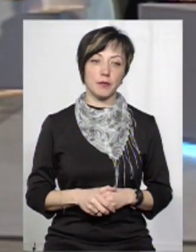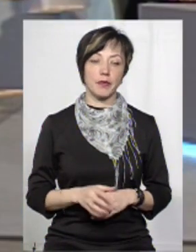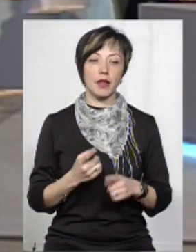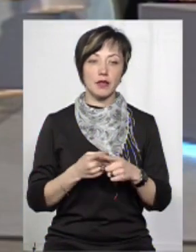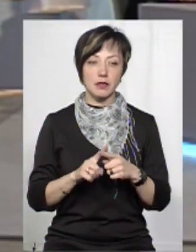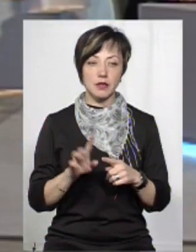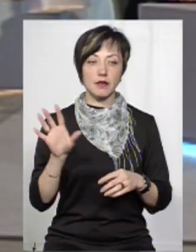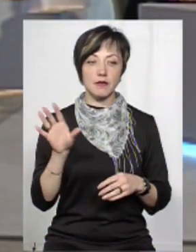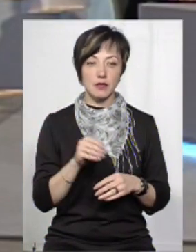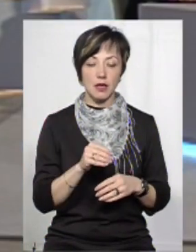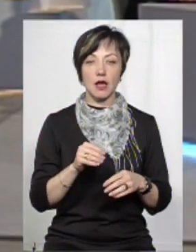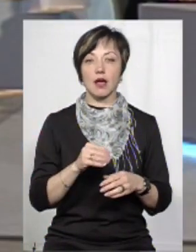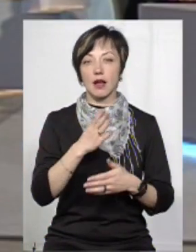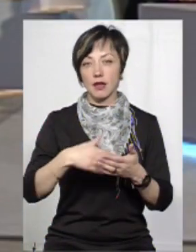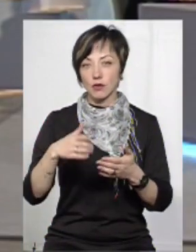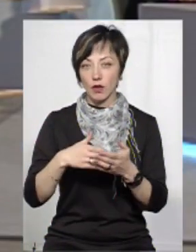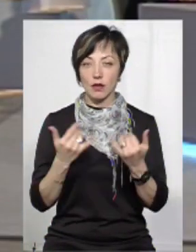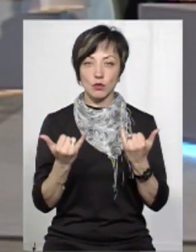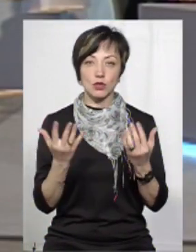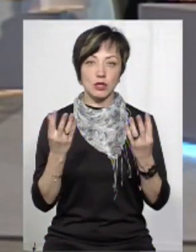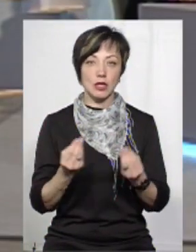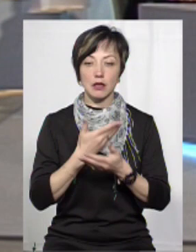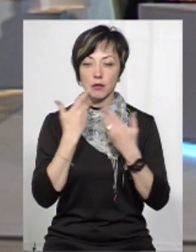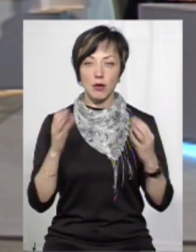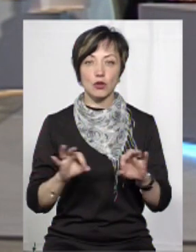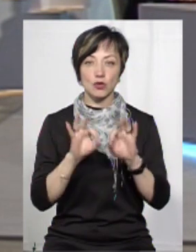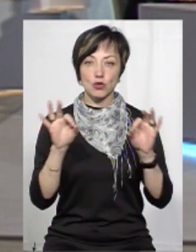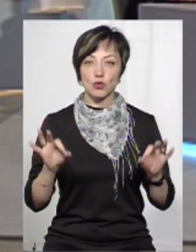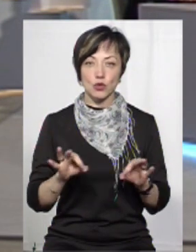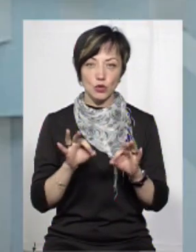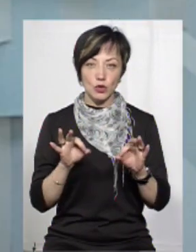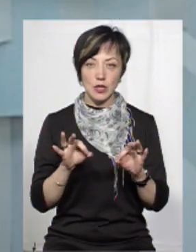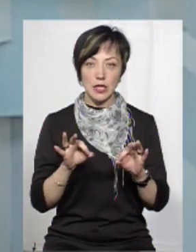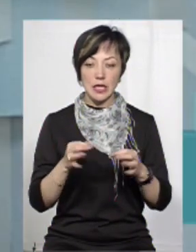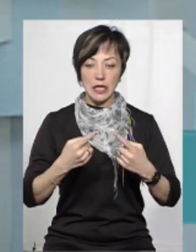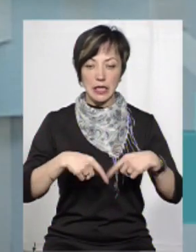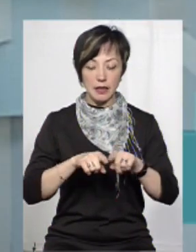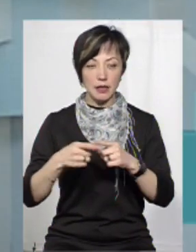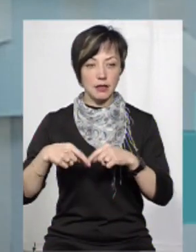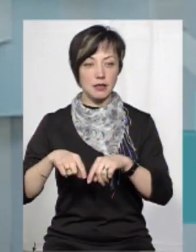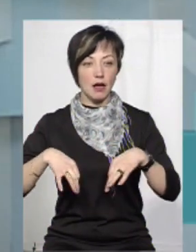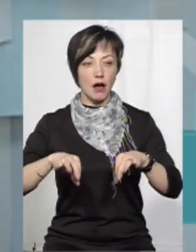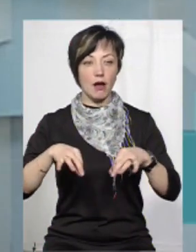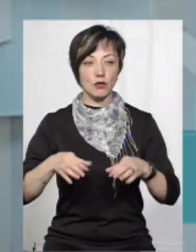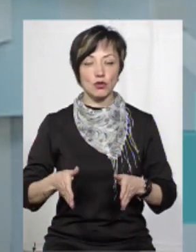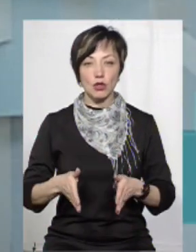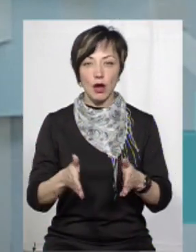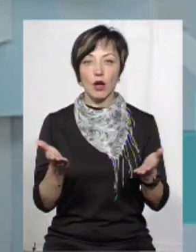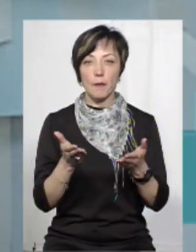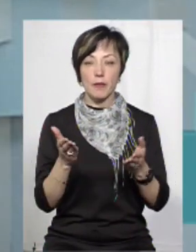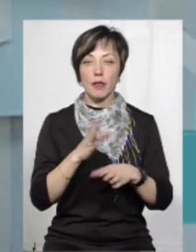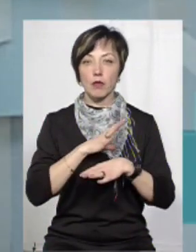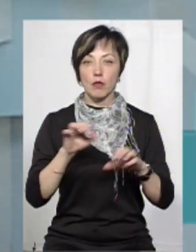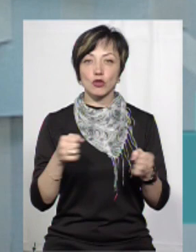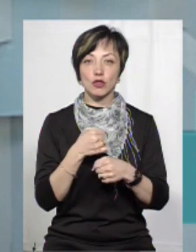Тобто це все ліквідувалося. На сьогоднішній день немає жодної дільниці автошляху, який би, по